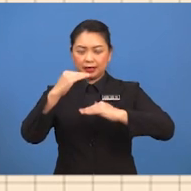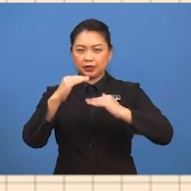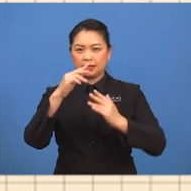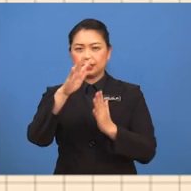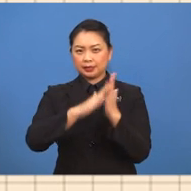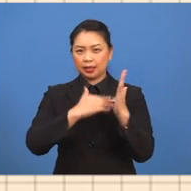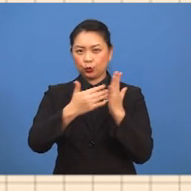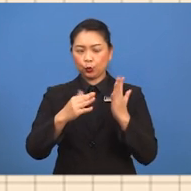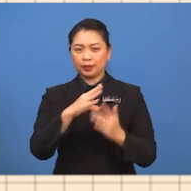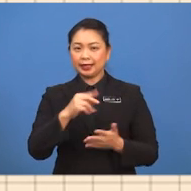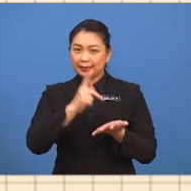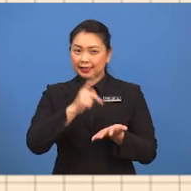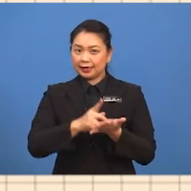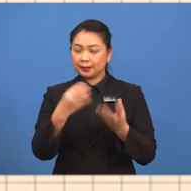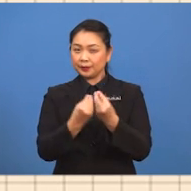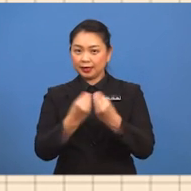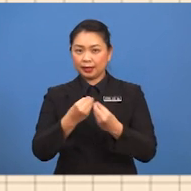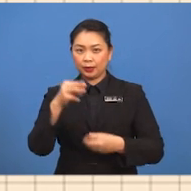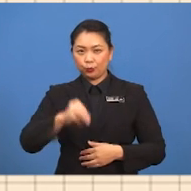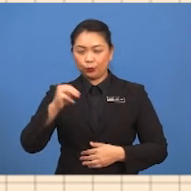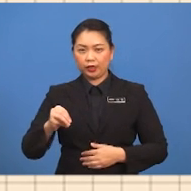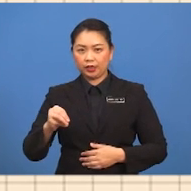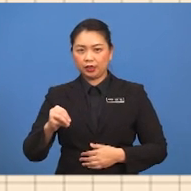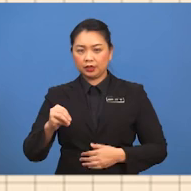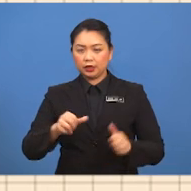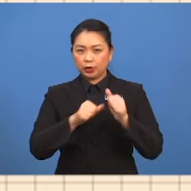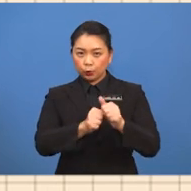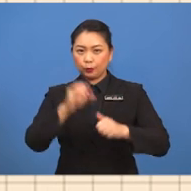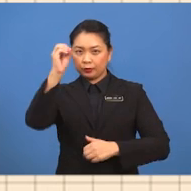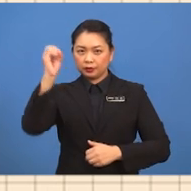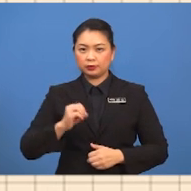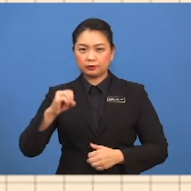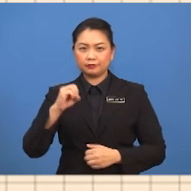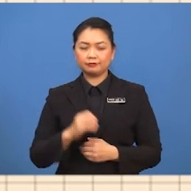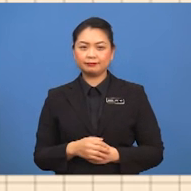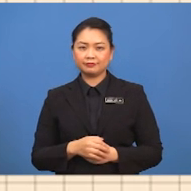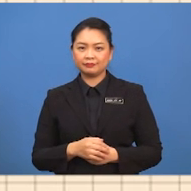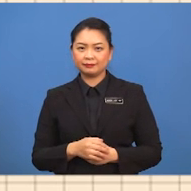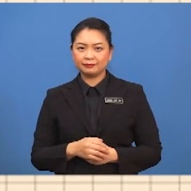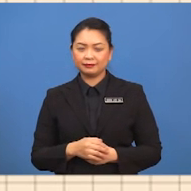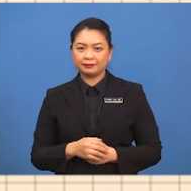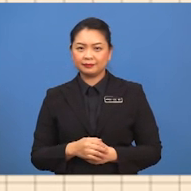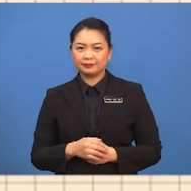kira bilangan murid berdasarkan peratus yang diberikan.